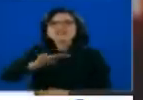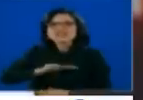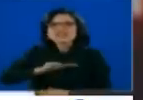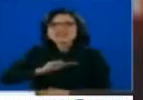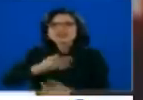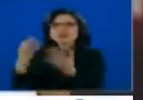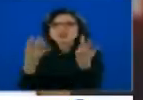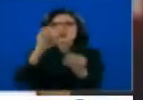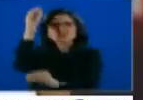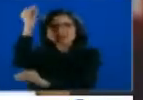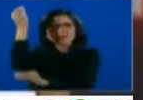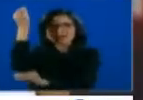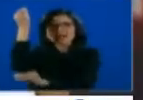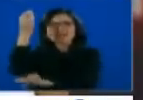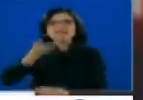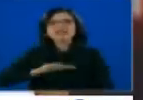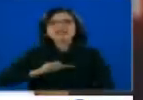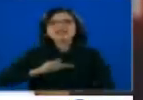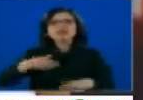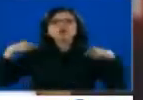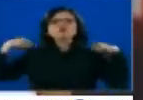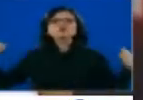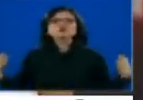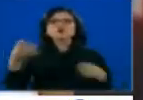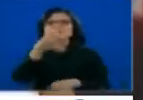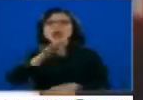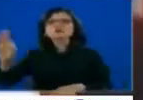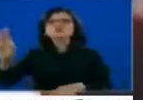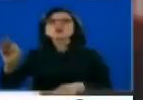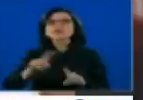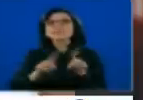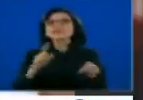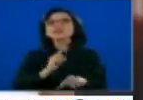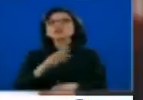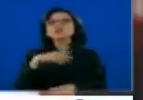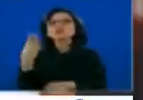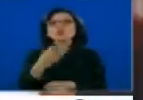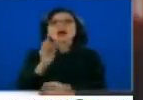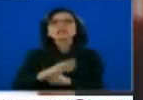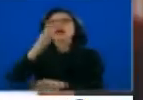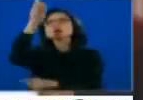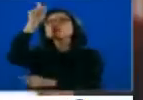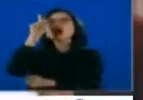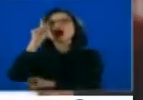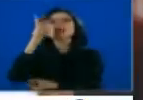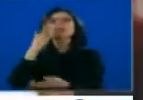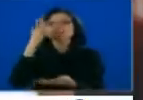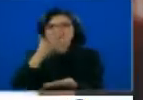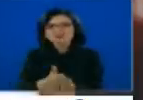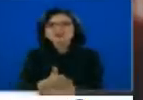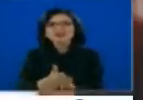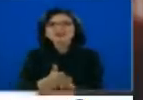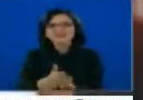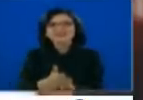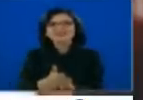Jakarta yang menginginkan Gubernur baru tapi itu semua itu semua hanya Allah subhanahu wa taala yang bisa menentukan takdirnya